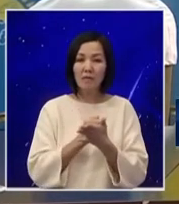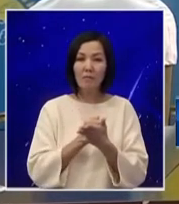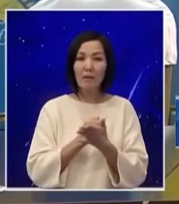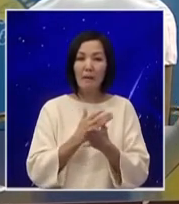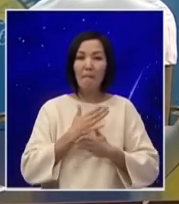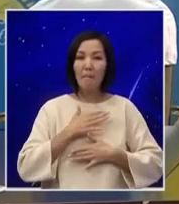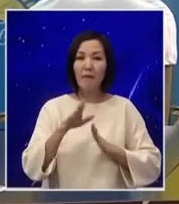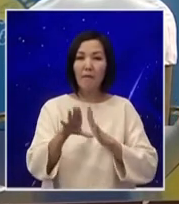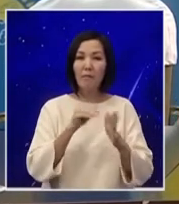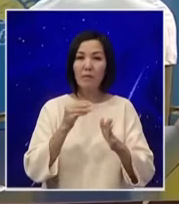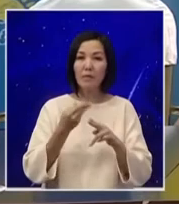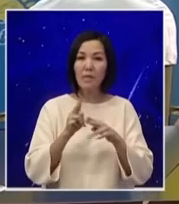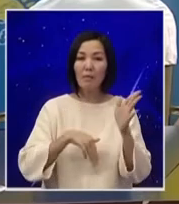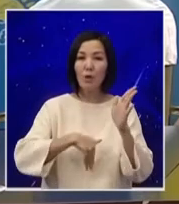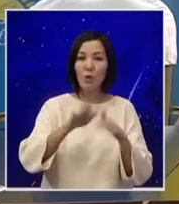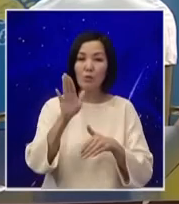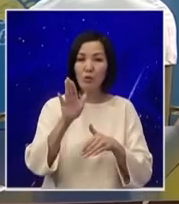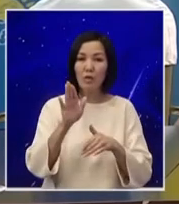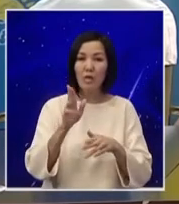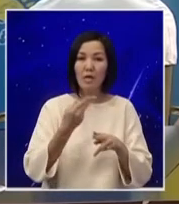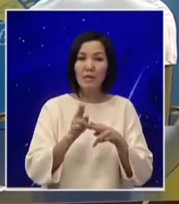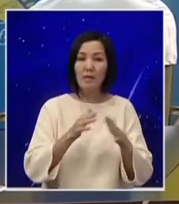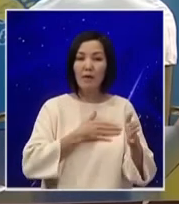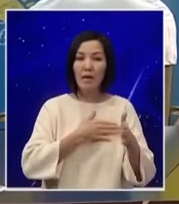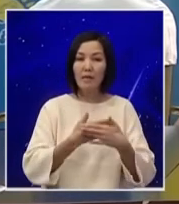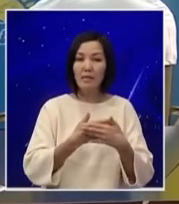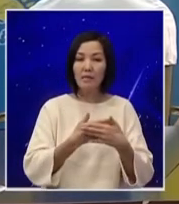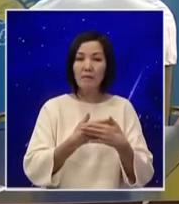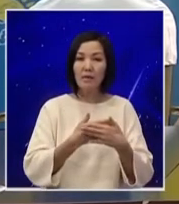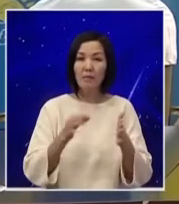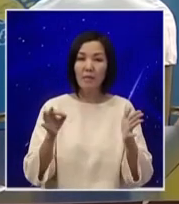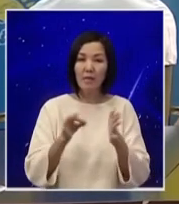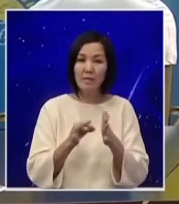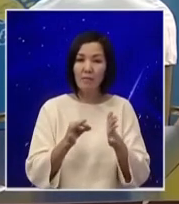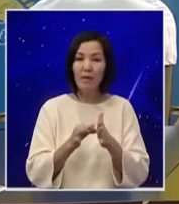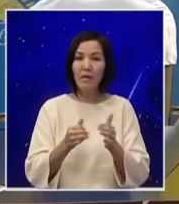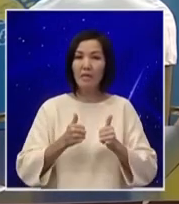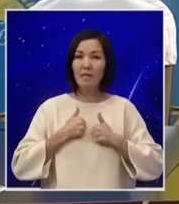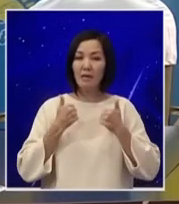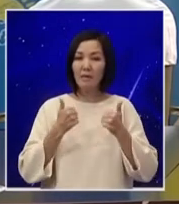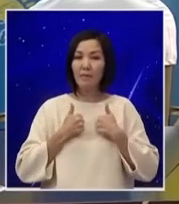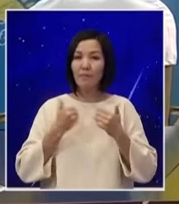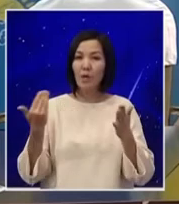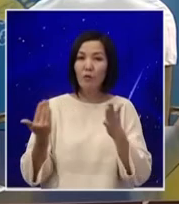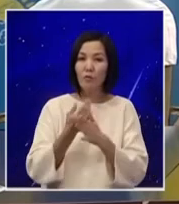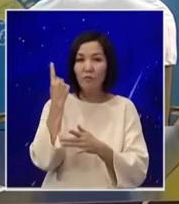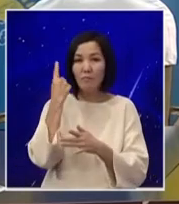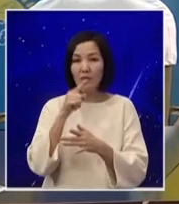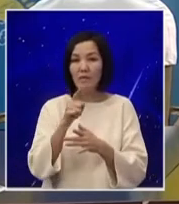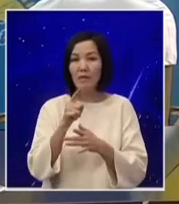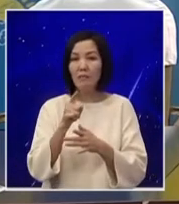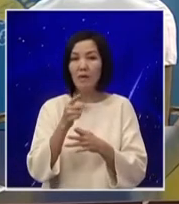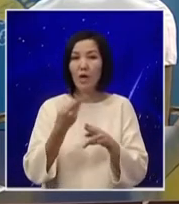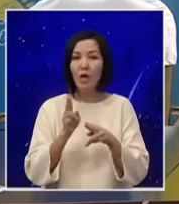выбираем самых лучших самых активных креативных принципиальных с новыми идеями люди